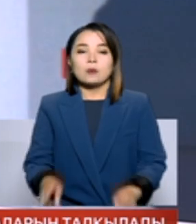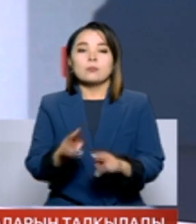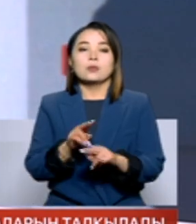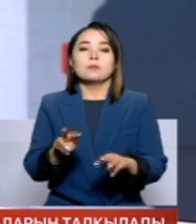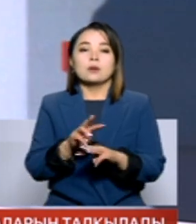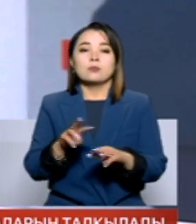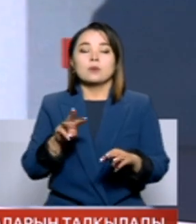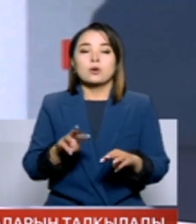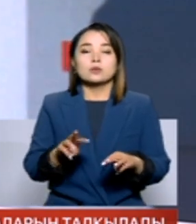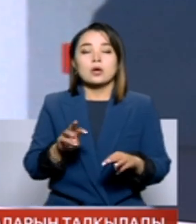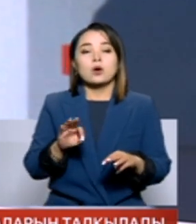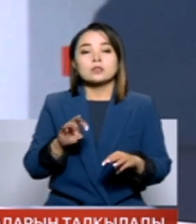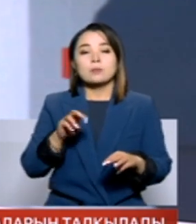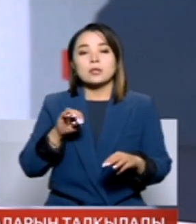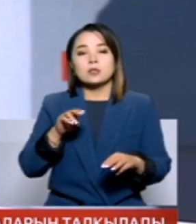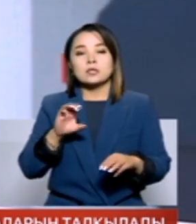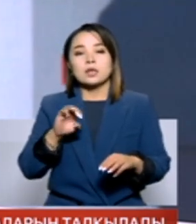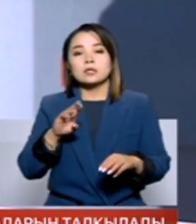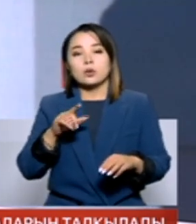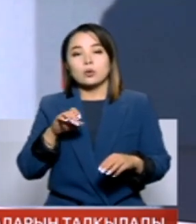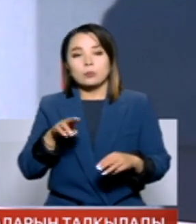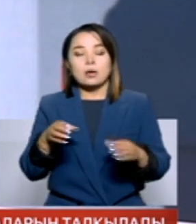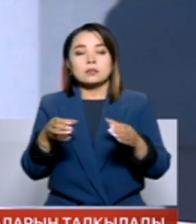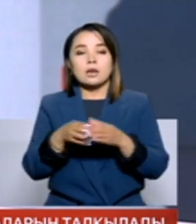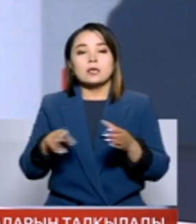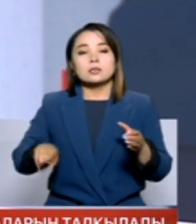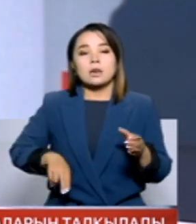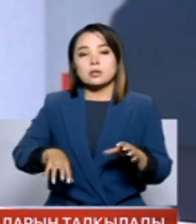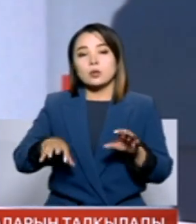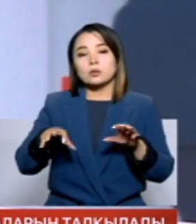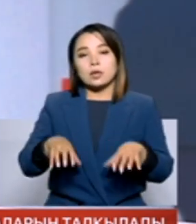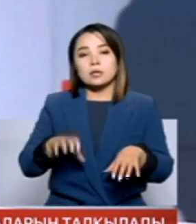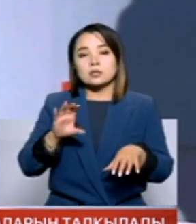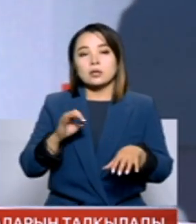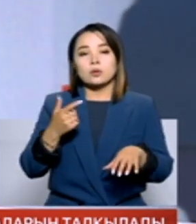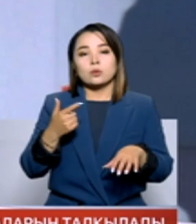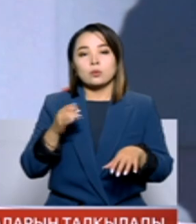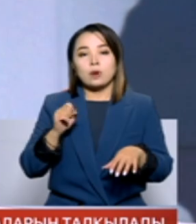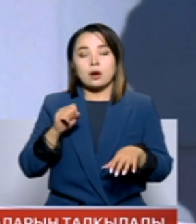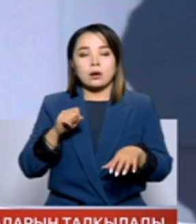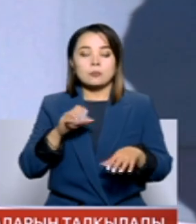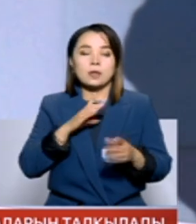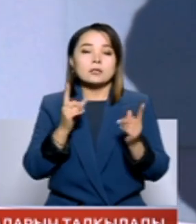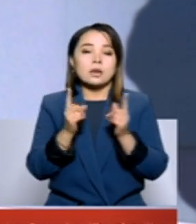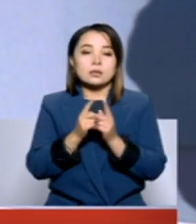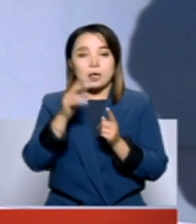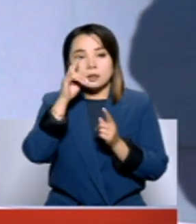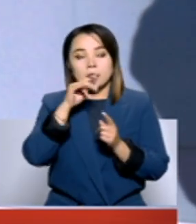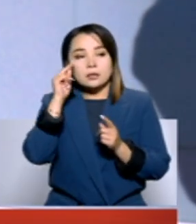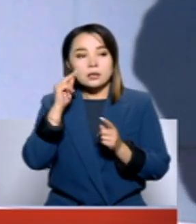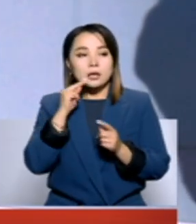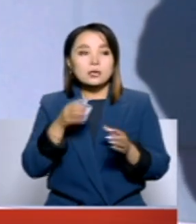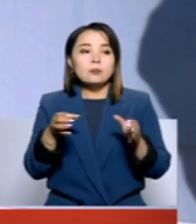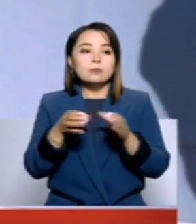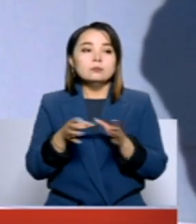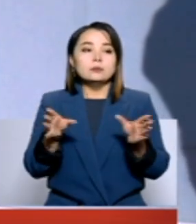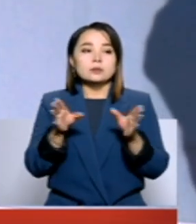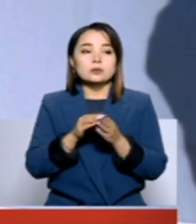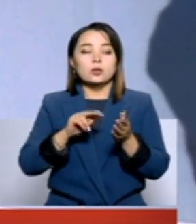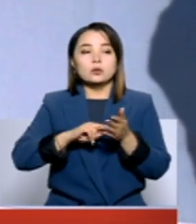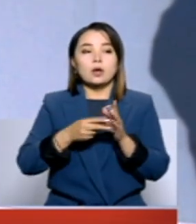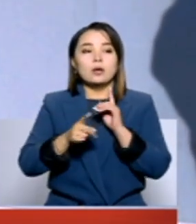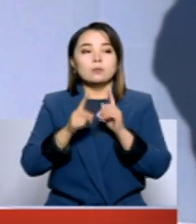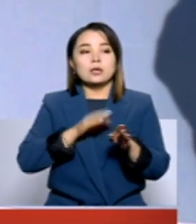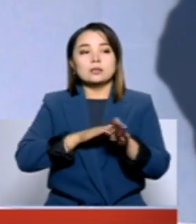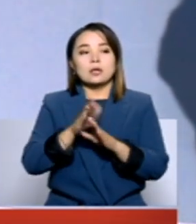Премьер-министр Олжас Бектенов, Ситик Гроуп директорлар кеңесінің төрағасы Си Гохуамен кездесіп, Қазақ-Қытай бірлескен жобаларын іске асыру жайын